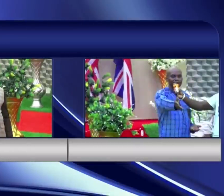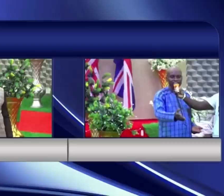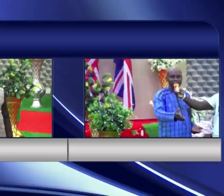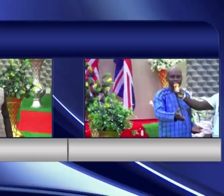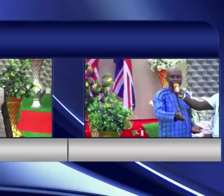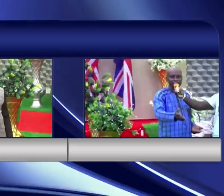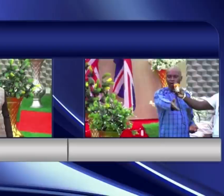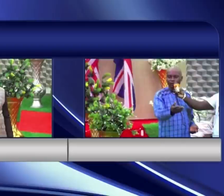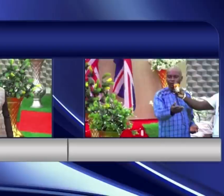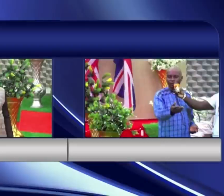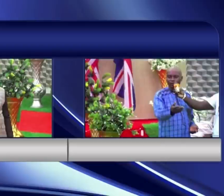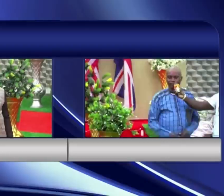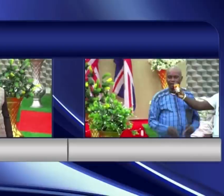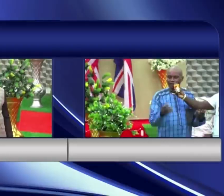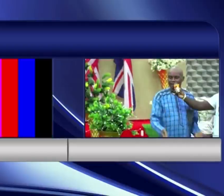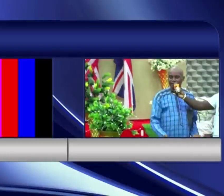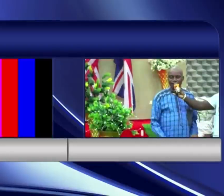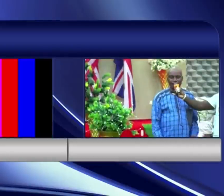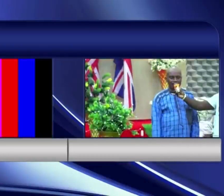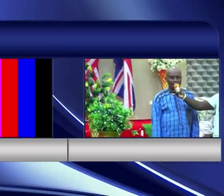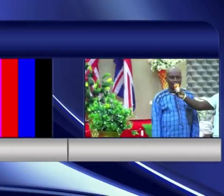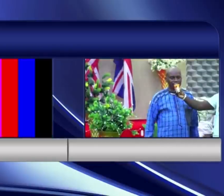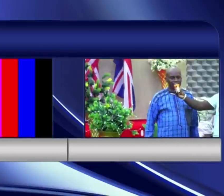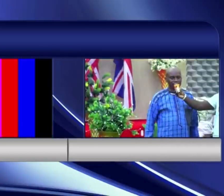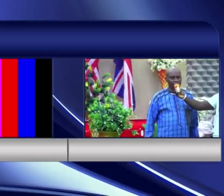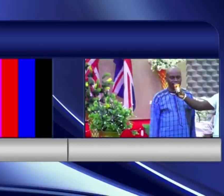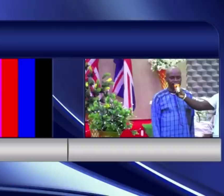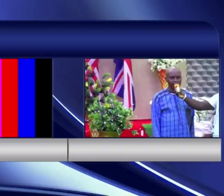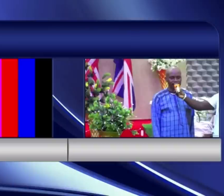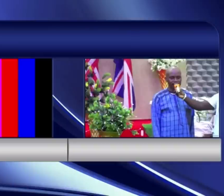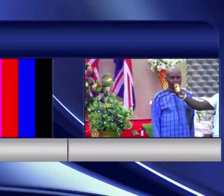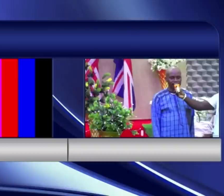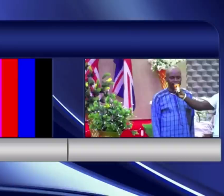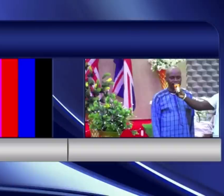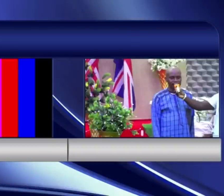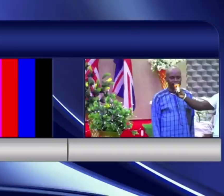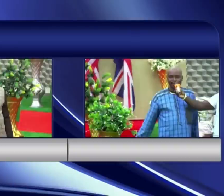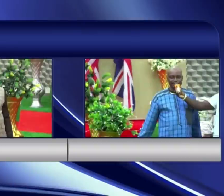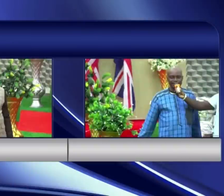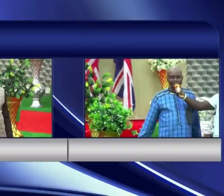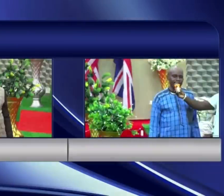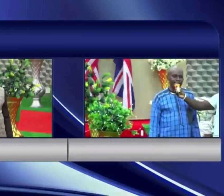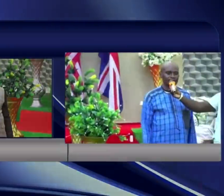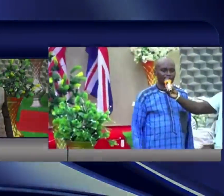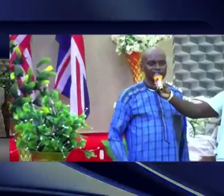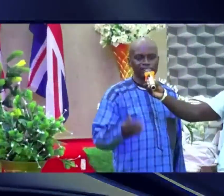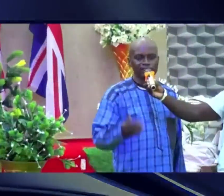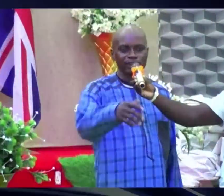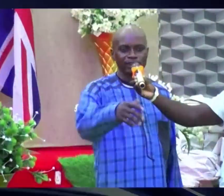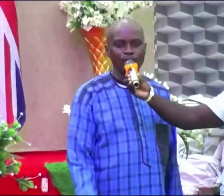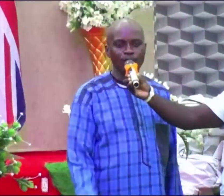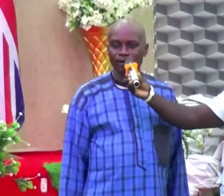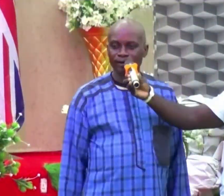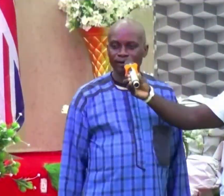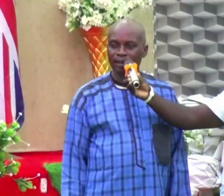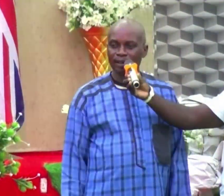wa ni shop eleyi ba lo se je oni he sebi mo ti ri na ni e oni ko di ko